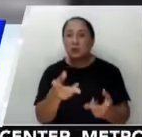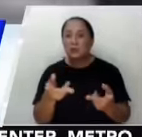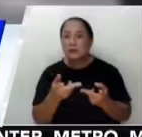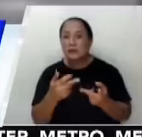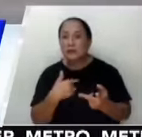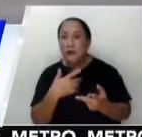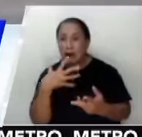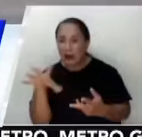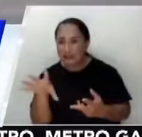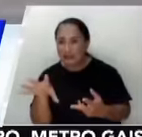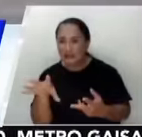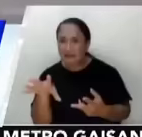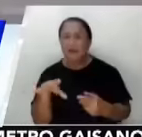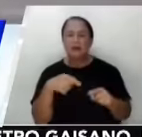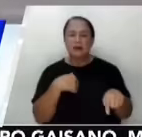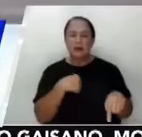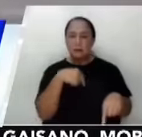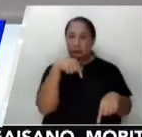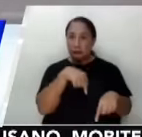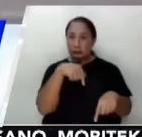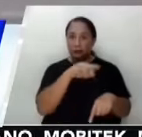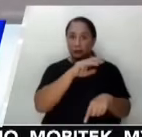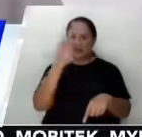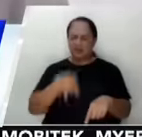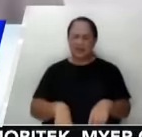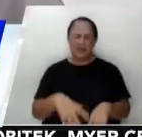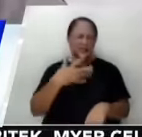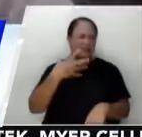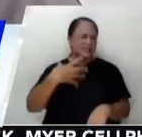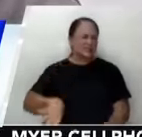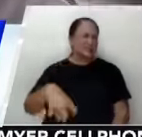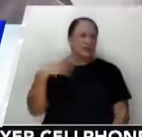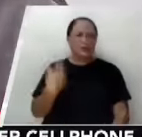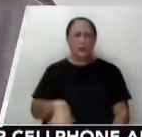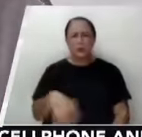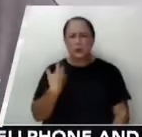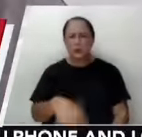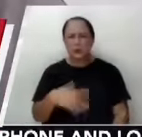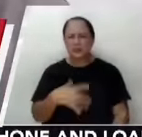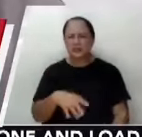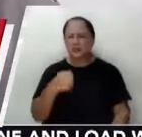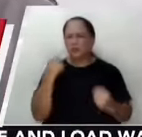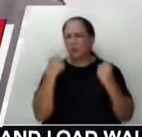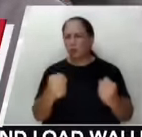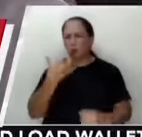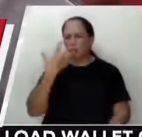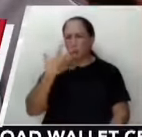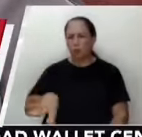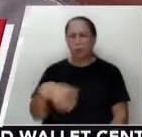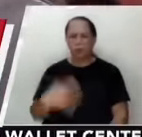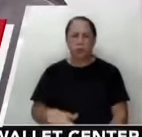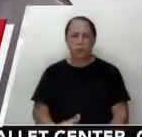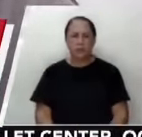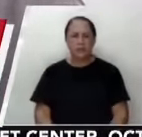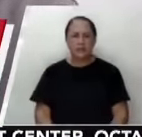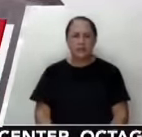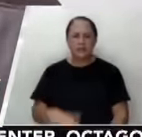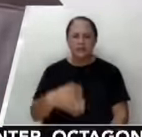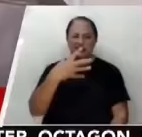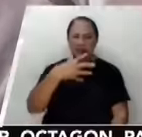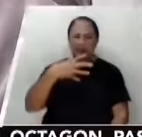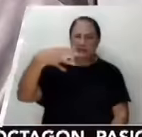kasi, damang-dama na ang banas sa labas. Oh, sobrang init. Grabe. Oo. Mataas ang alta presyon